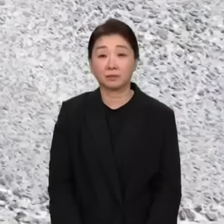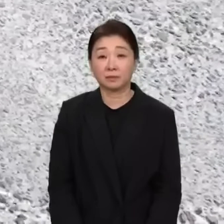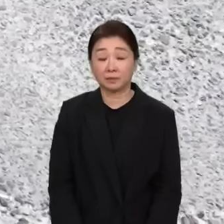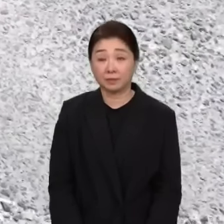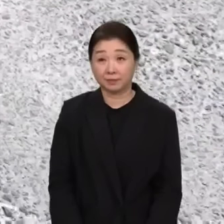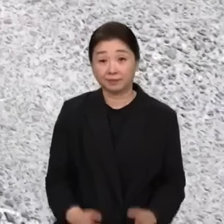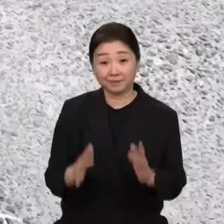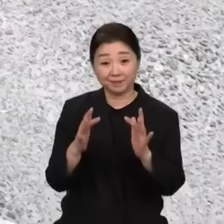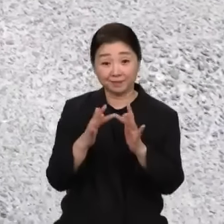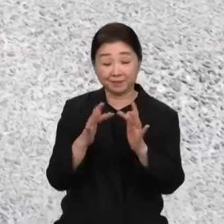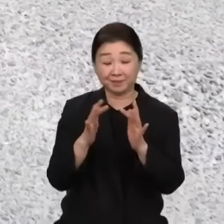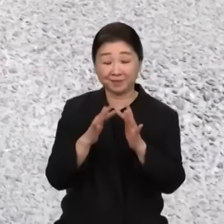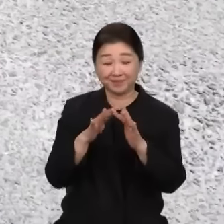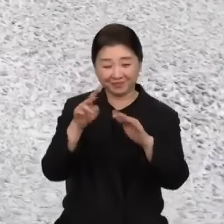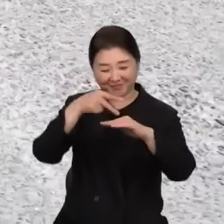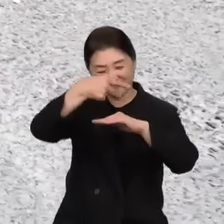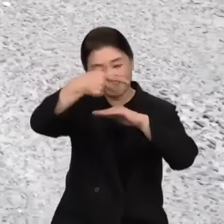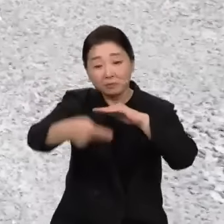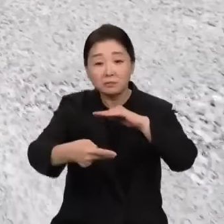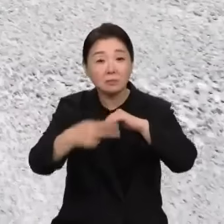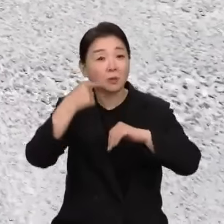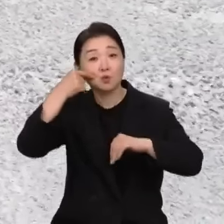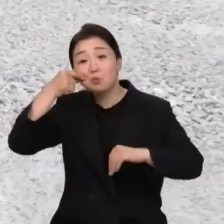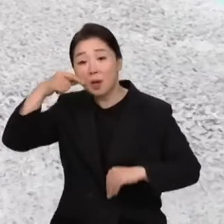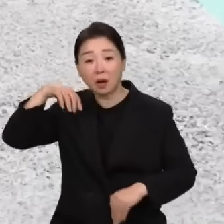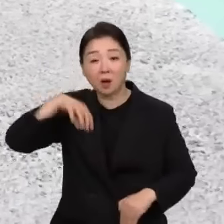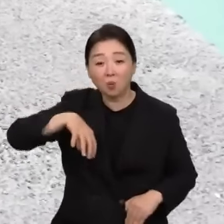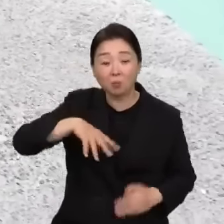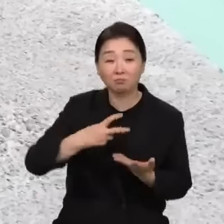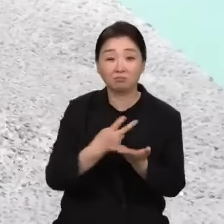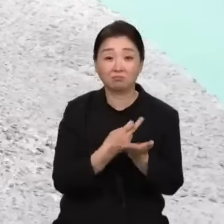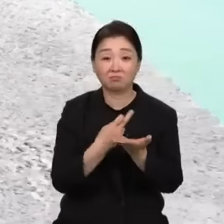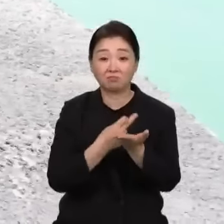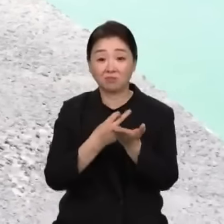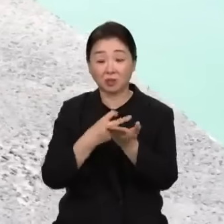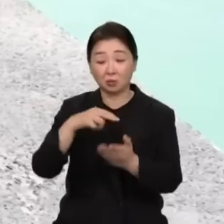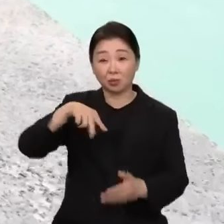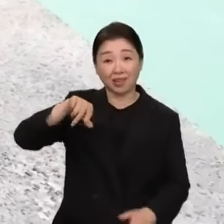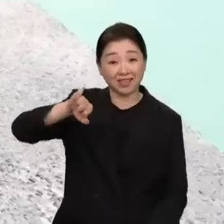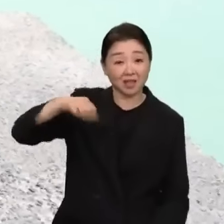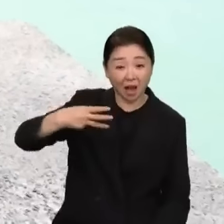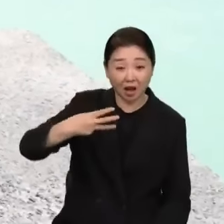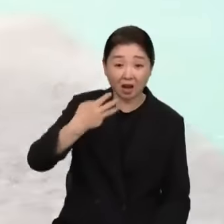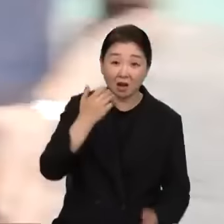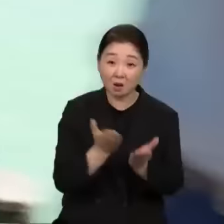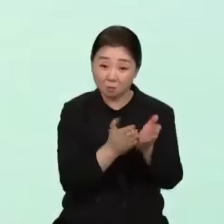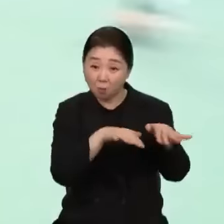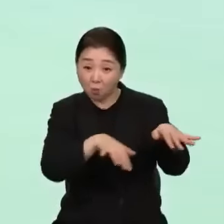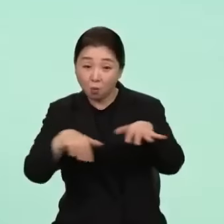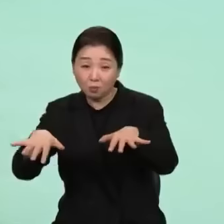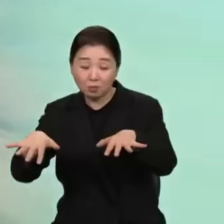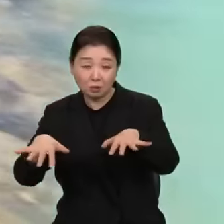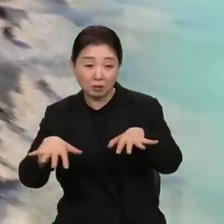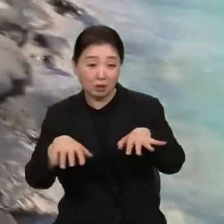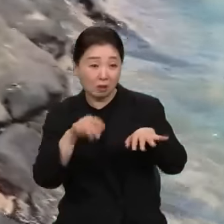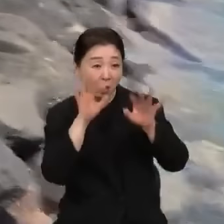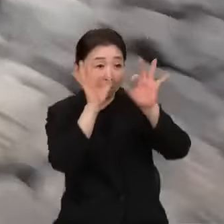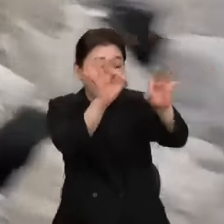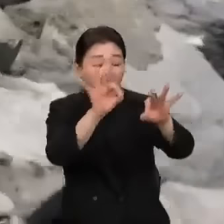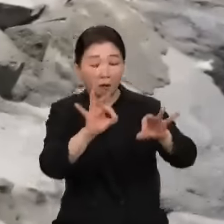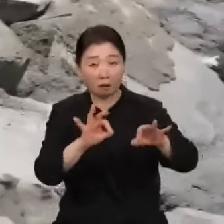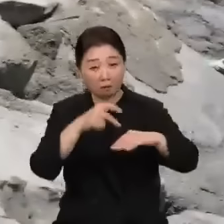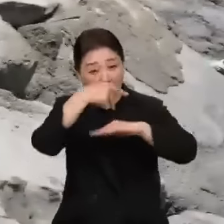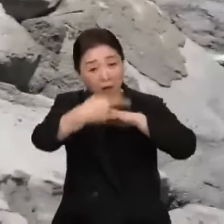온라인에서 이른바 다이빙 성지, 다이빙 핫플레이스라고 불리는 제주시 세기알 포구입니다. 이쪽 보시면은 다이빙 위험 지역이라는 걸